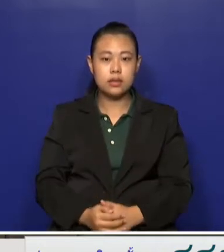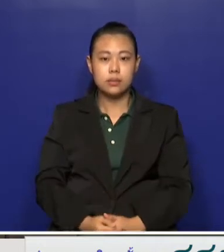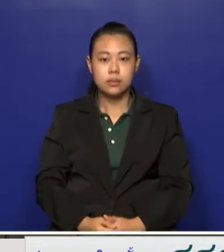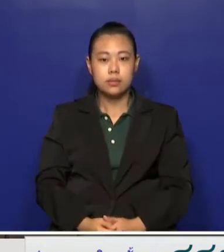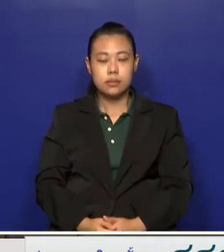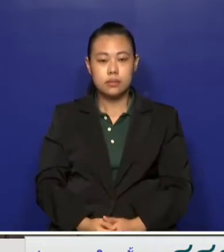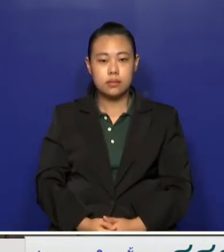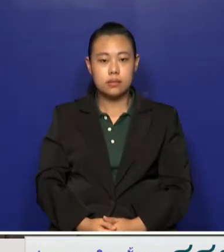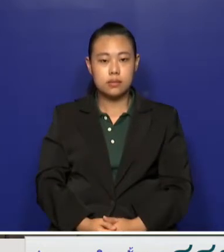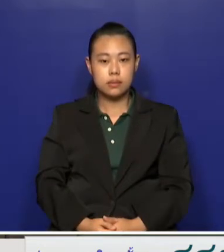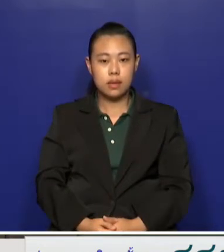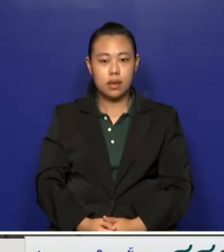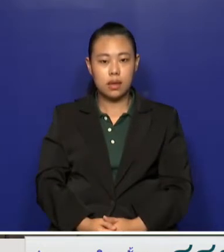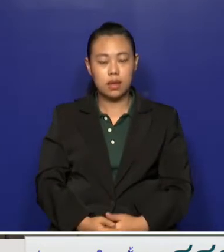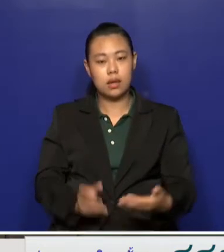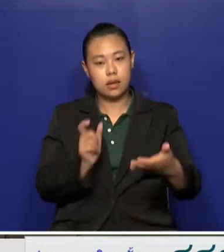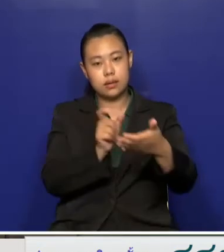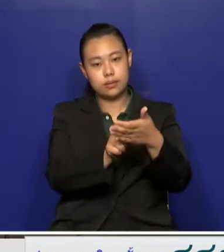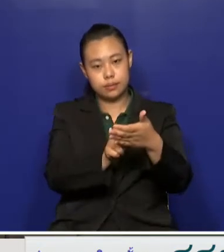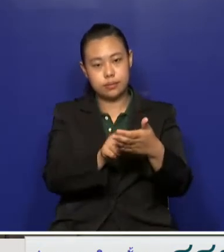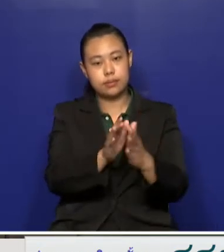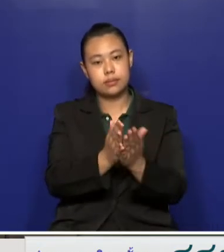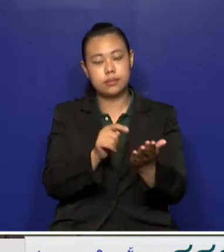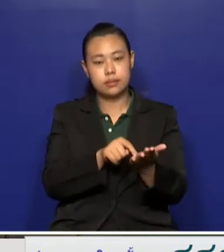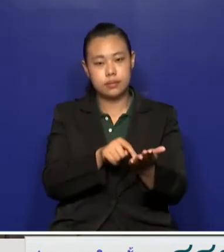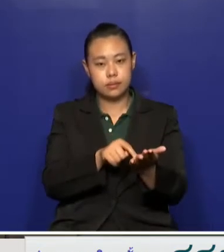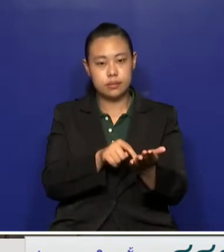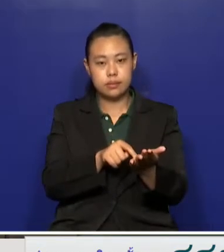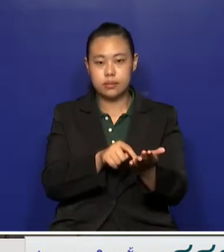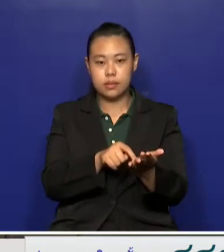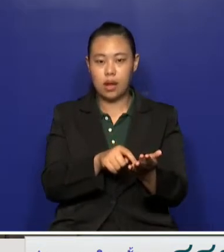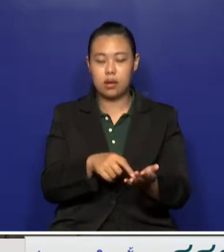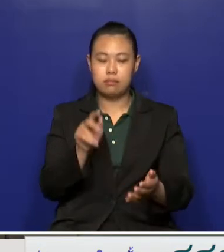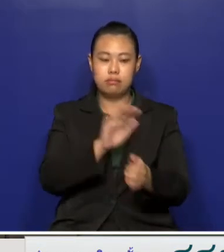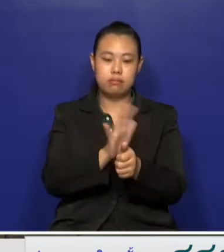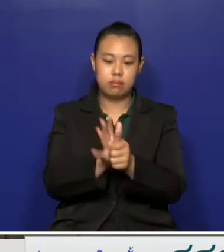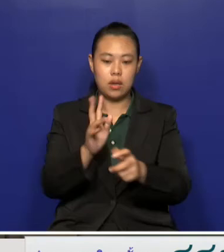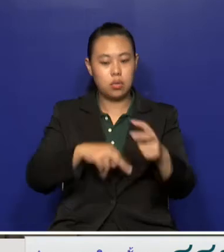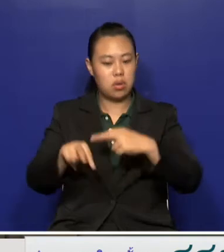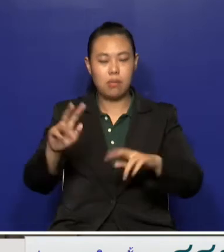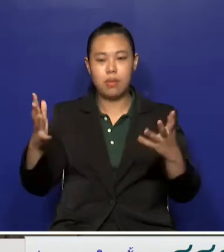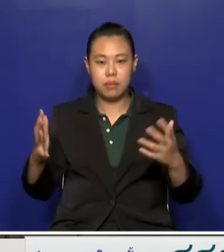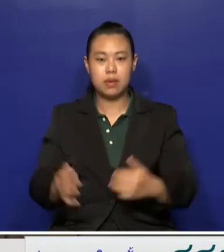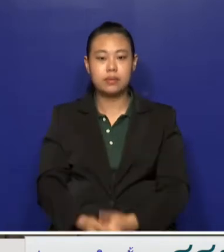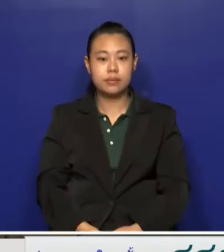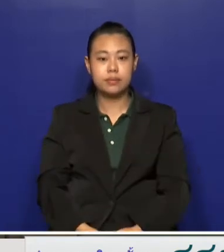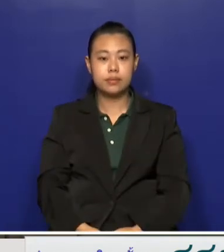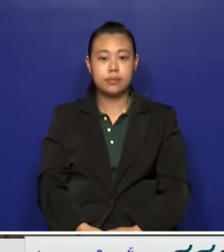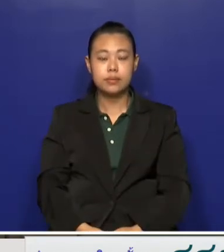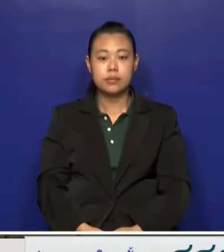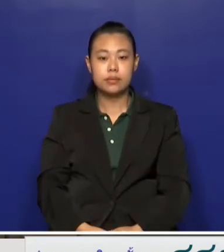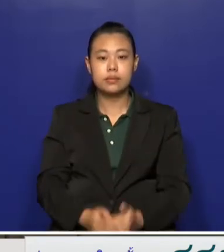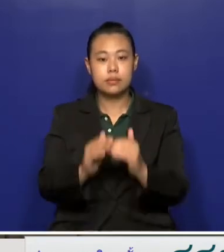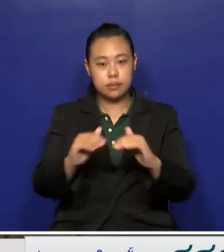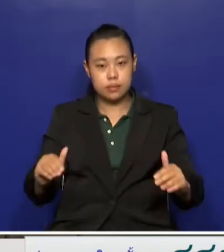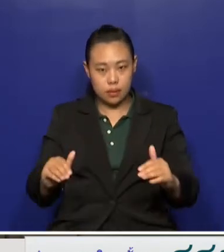ตามที่ท่านได้ระบุไว้ในเอกสารนี้นะครับยังไม่ได้รับการดูแลอย่างแท้จริงเด็ก